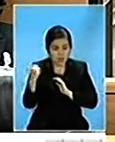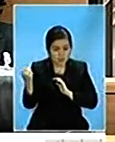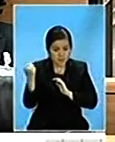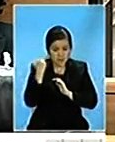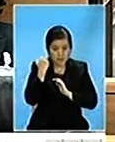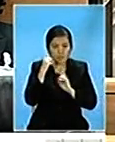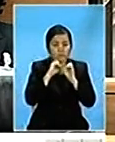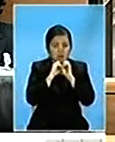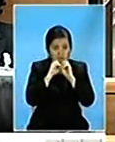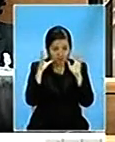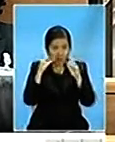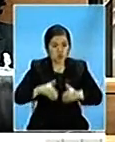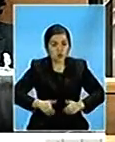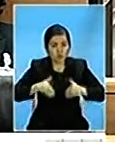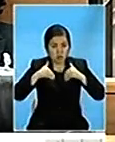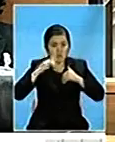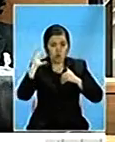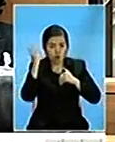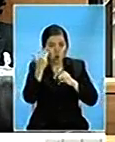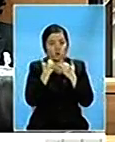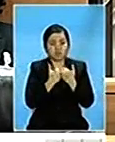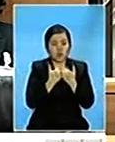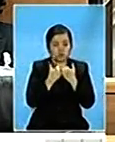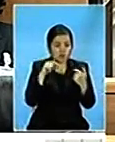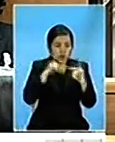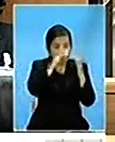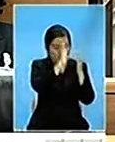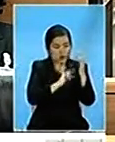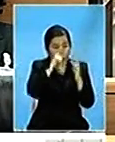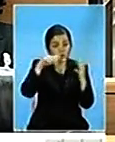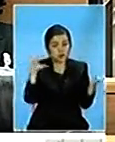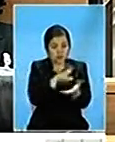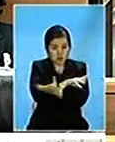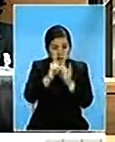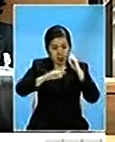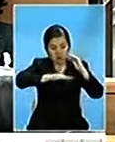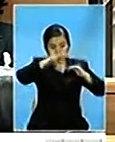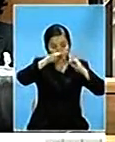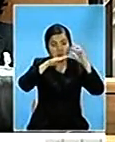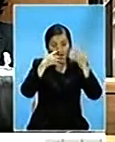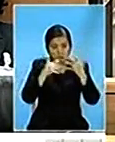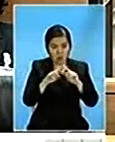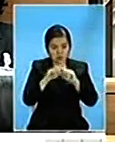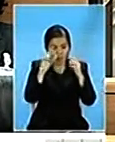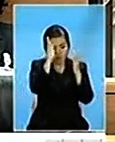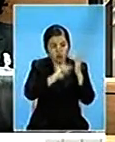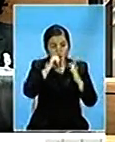ขึ้นในวิถีของโลกปัจจุบันนี้ในขณะที่เรากำลังสู่โลกาภิวัตน์ก็ดีนะคะเพราะนั้นในแง่บทร้อย